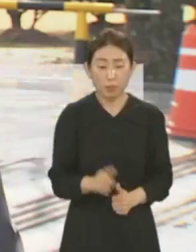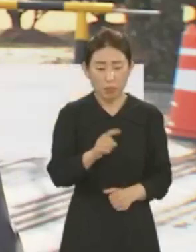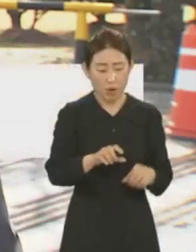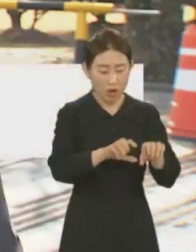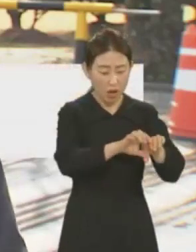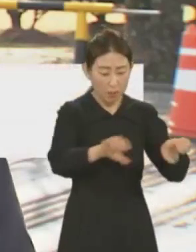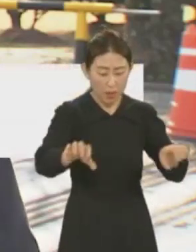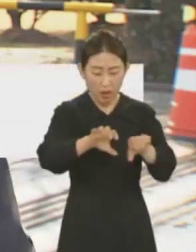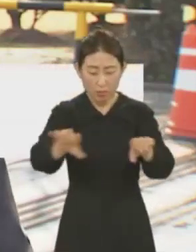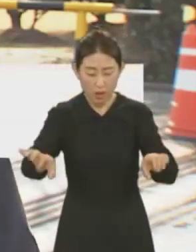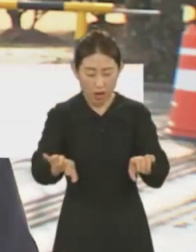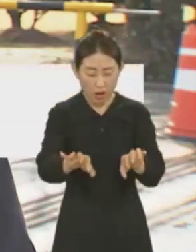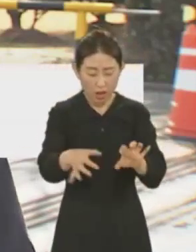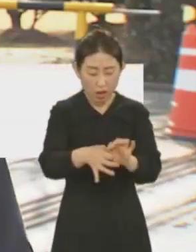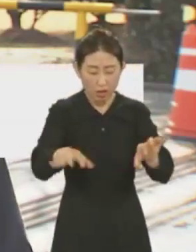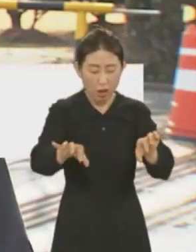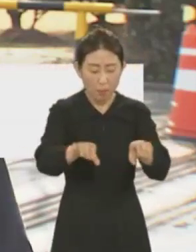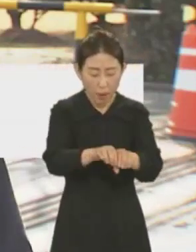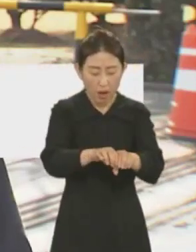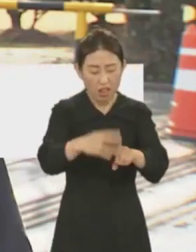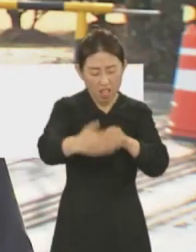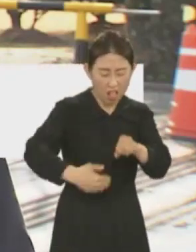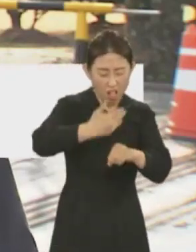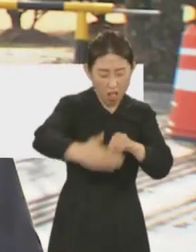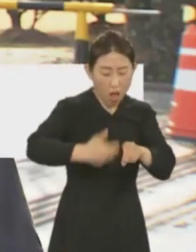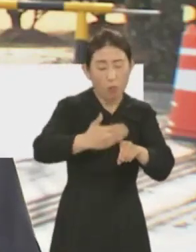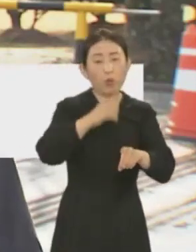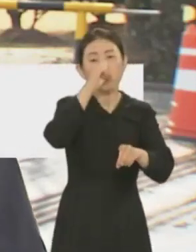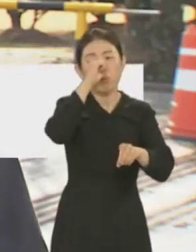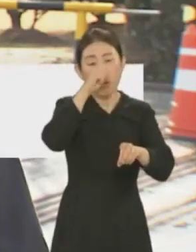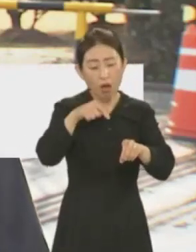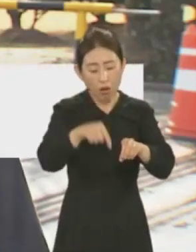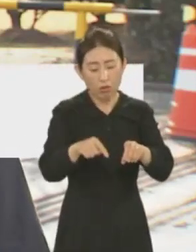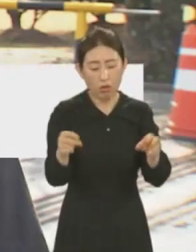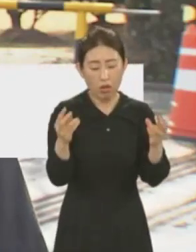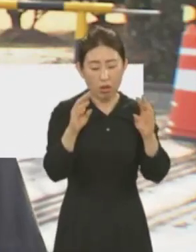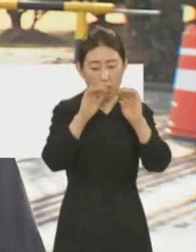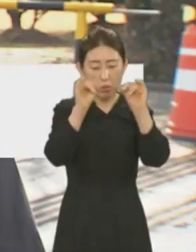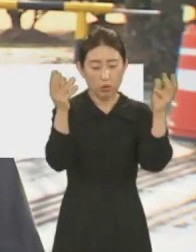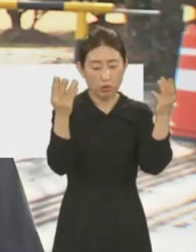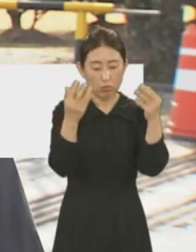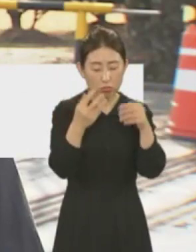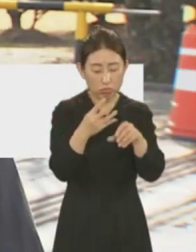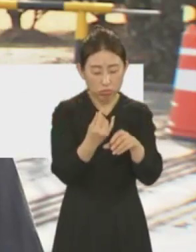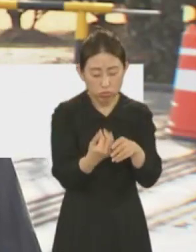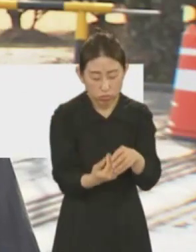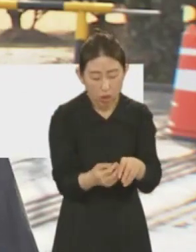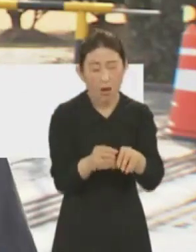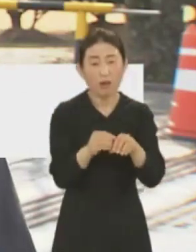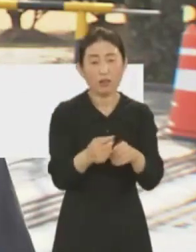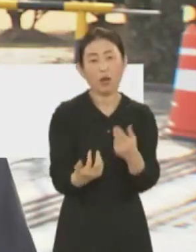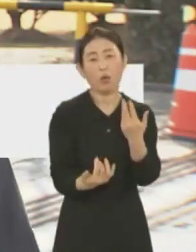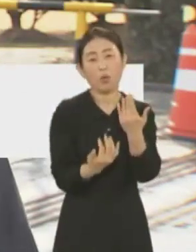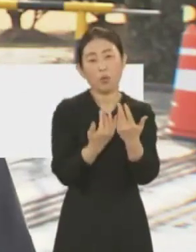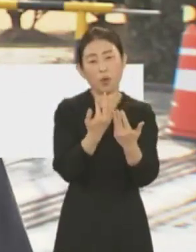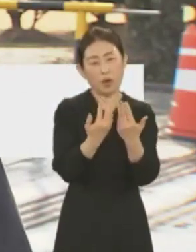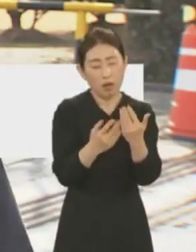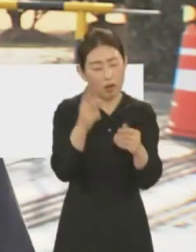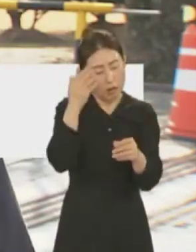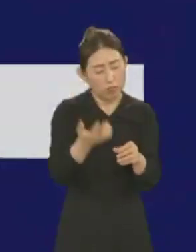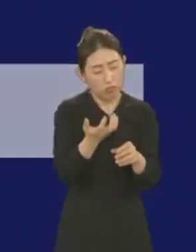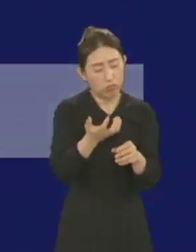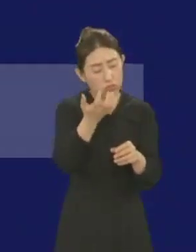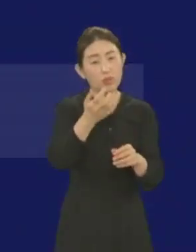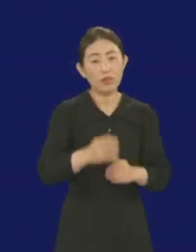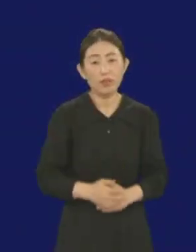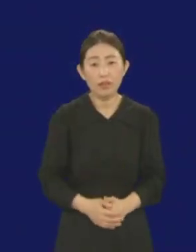부위에 마감을 확실하게 했어야 되는데 그 부분에 이제 먼지가 껴서 화재가 발생했다고 추측을 하고 있습니다